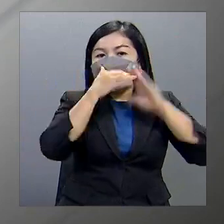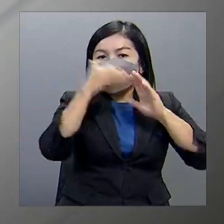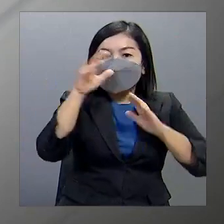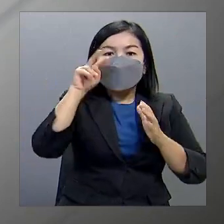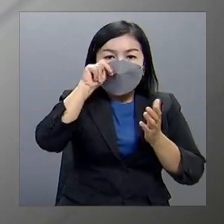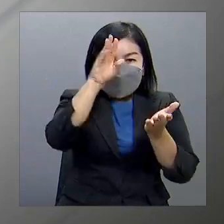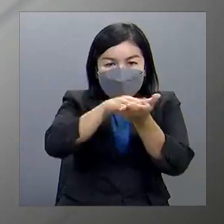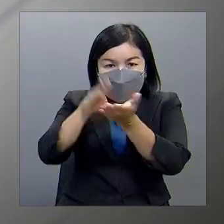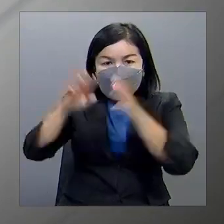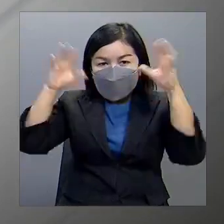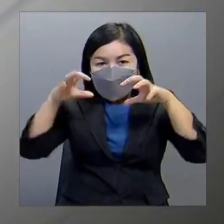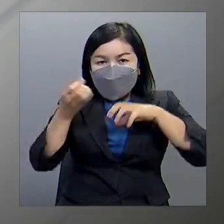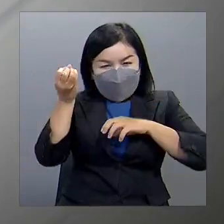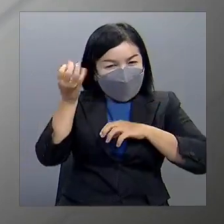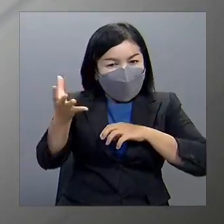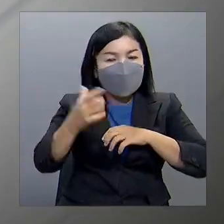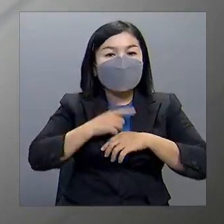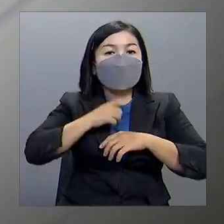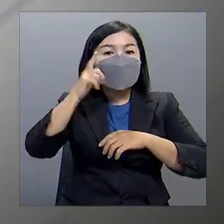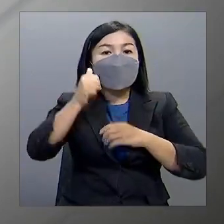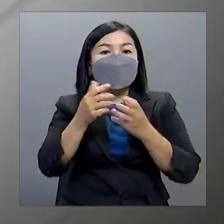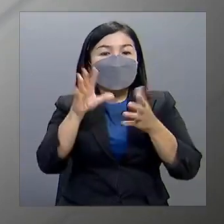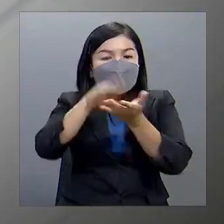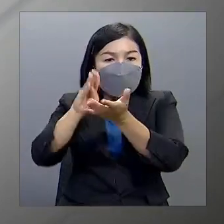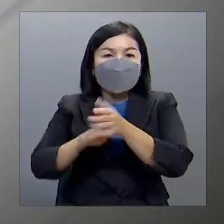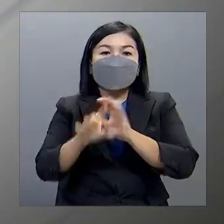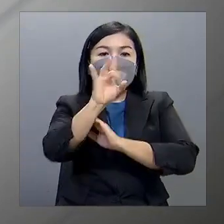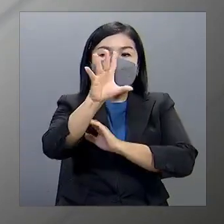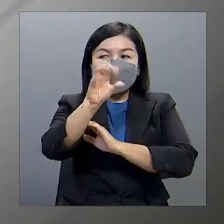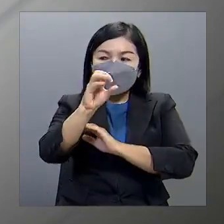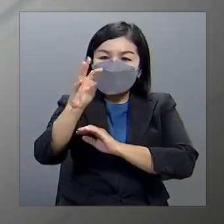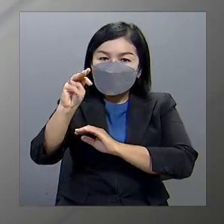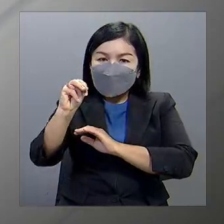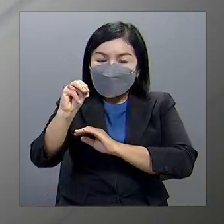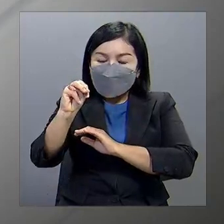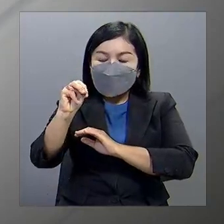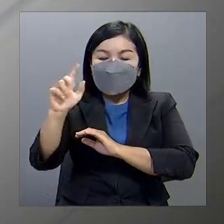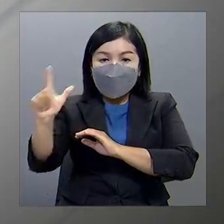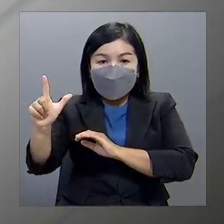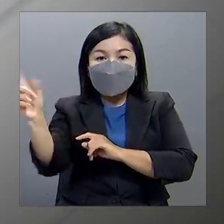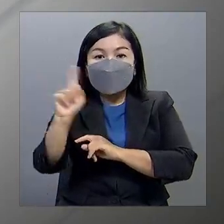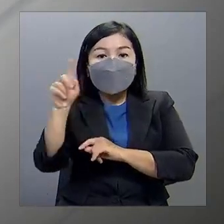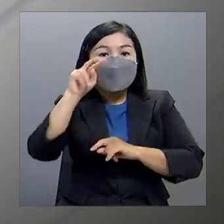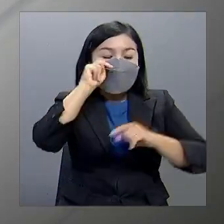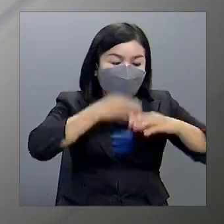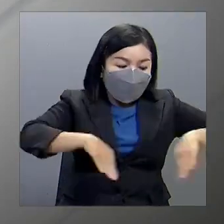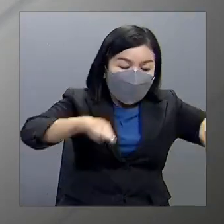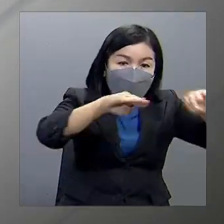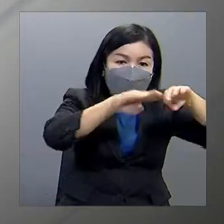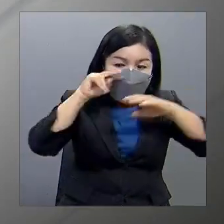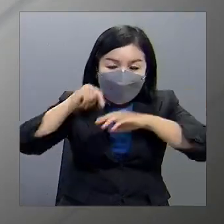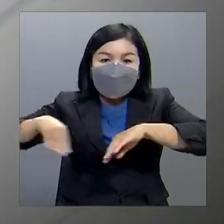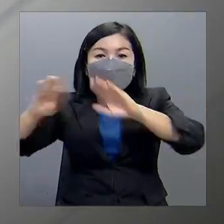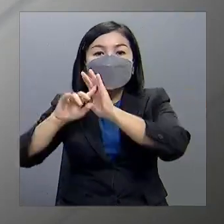จังหวัดแม่ฮ่องสอน 150มิลเมตรค่ะต้องจับตาไปที่เขื่อนแม่งัดกิ่วคอหมากิ่วลมแควน้อย